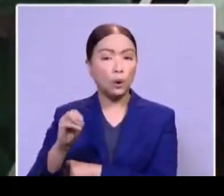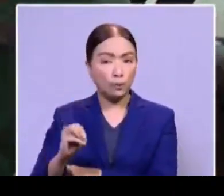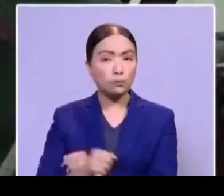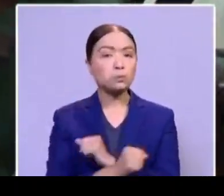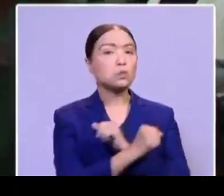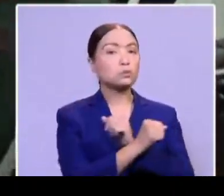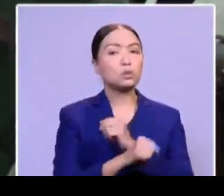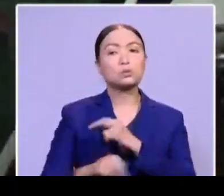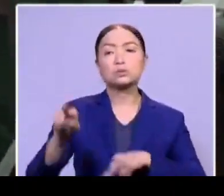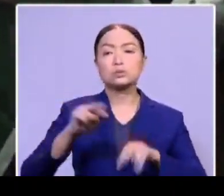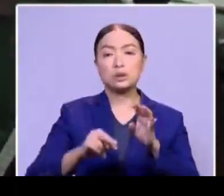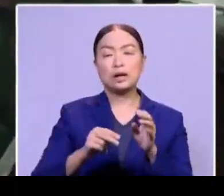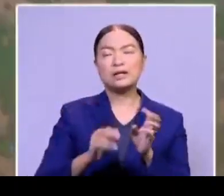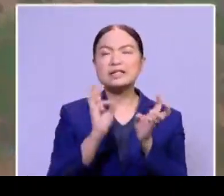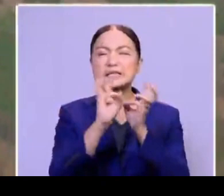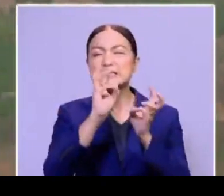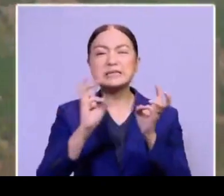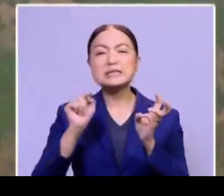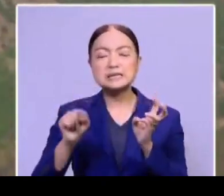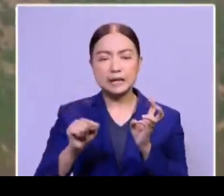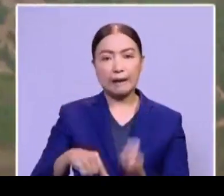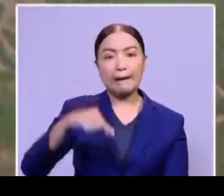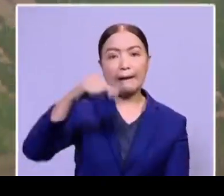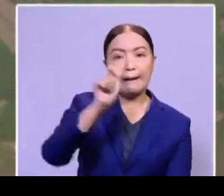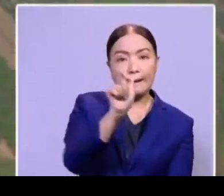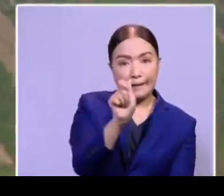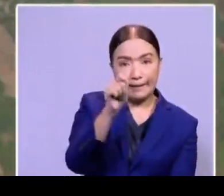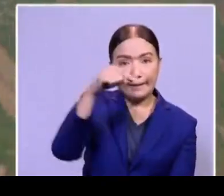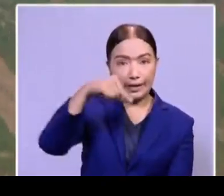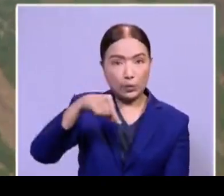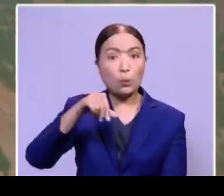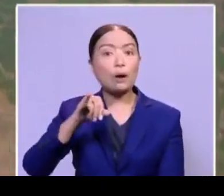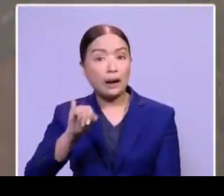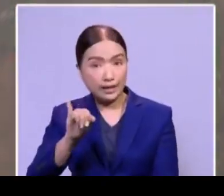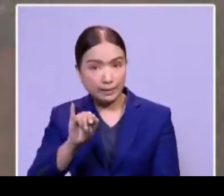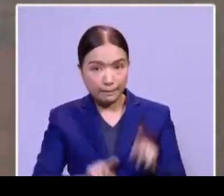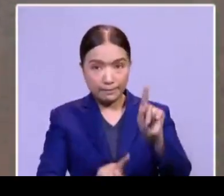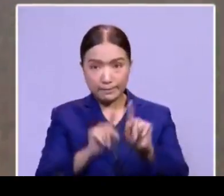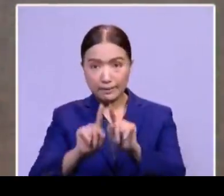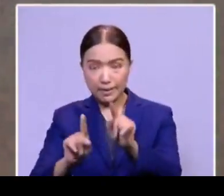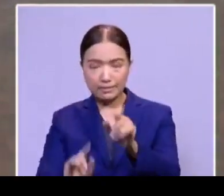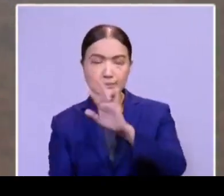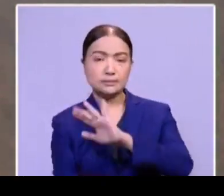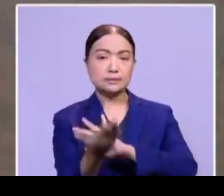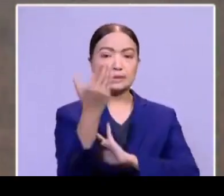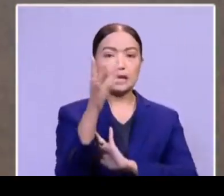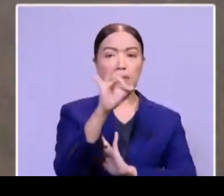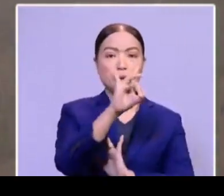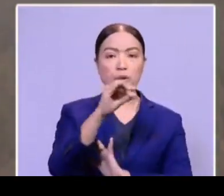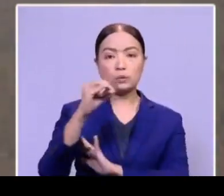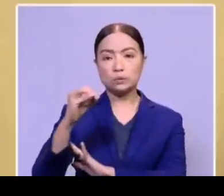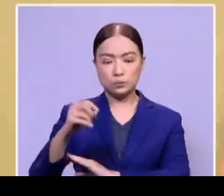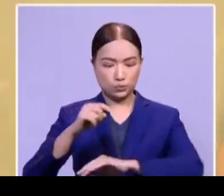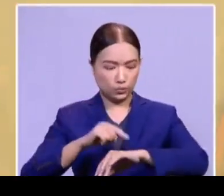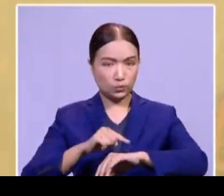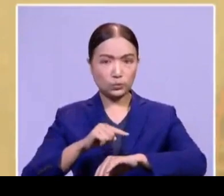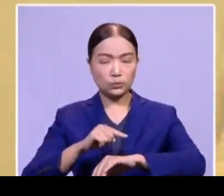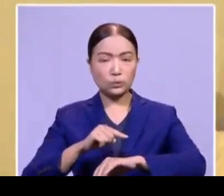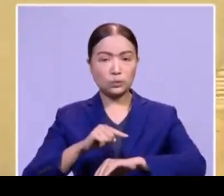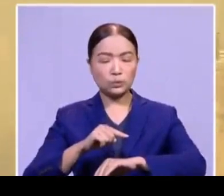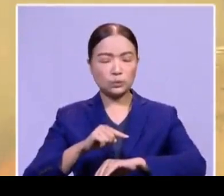ฝุ่นนะครับที่เป็นการวัดแบบ AQI เนี่ยเฉลี่ย24ชั่วโมงช่วง8โมงเช้าวันนี้อยู่ที่86